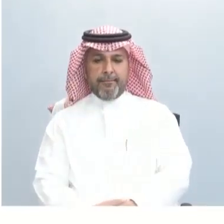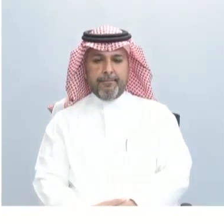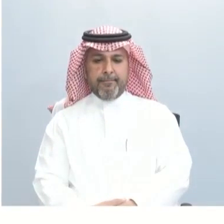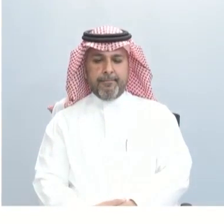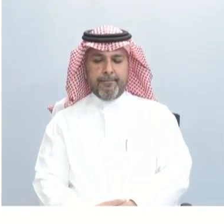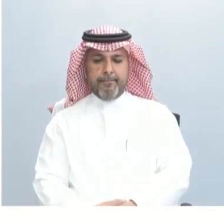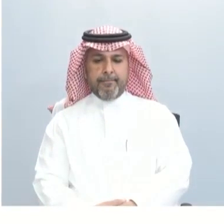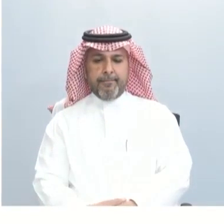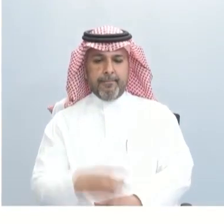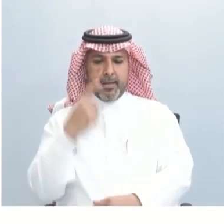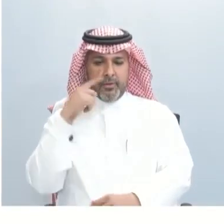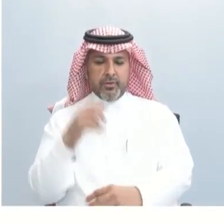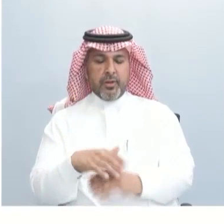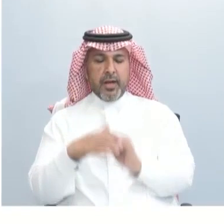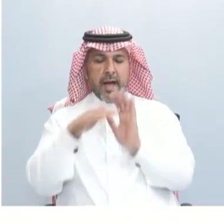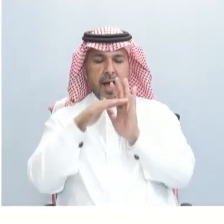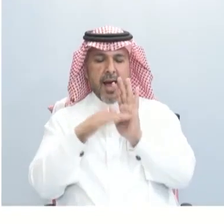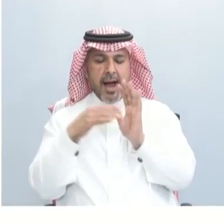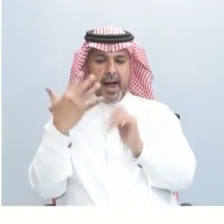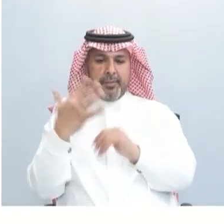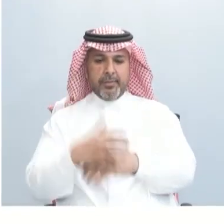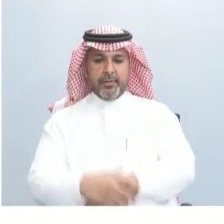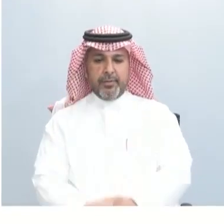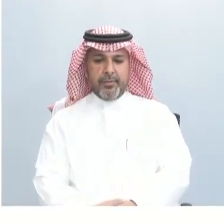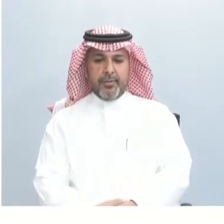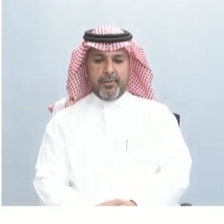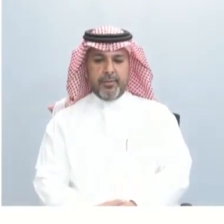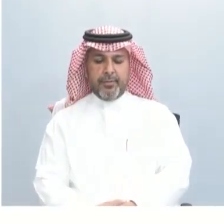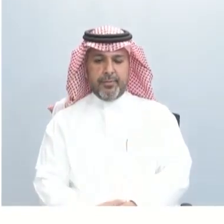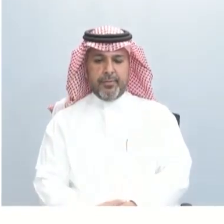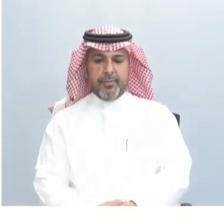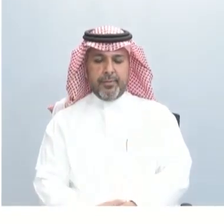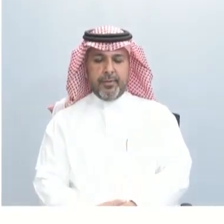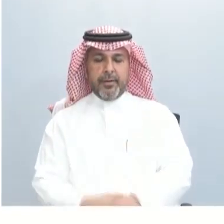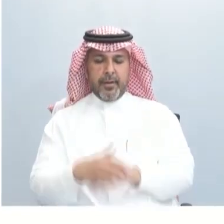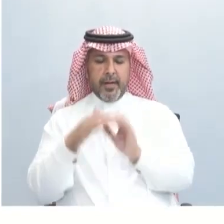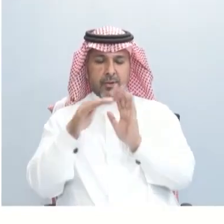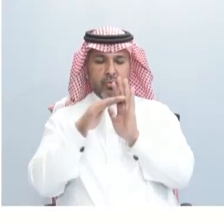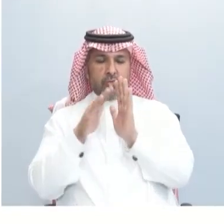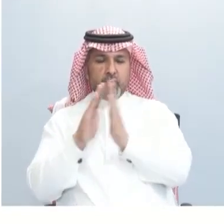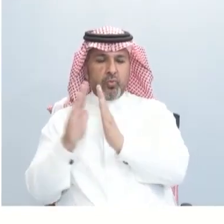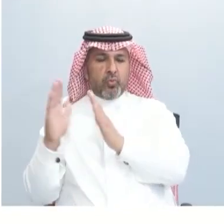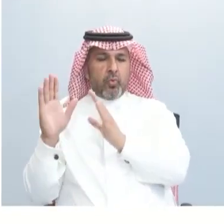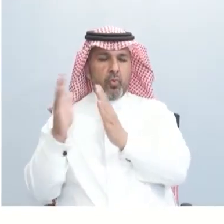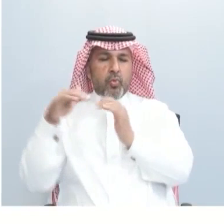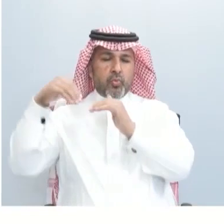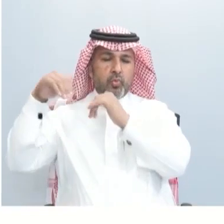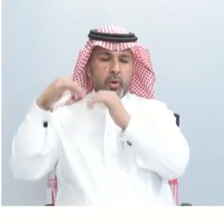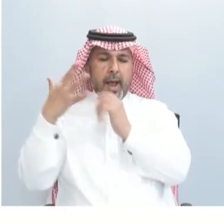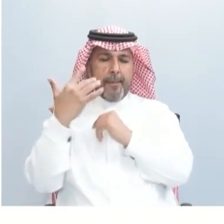مثلث اللي هو كان خمسه عدد الطرائق الممكنه